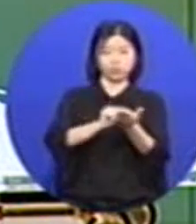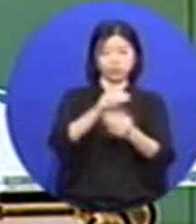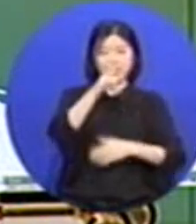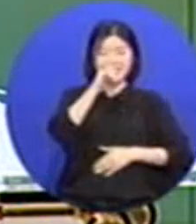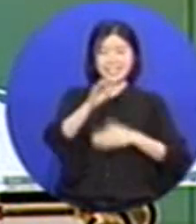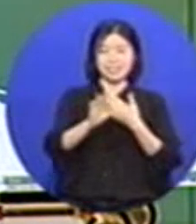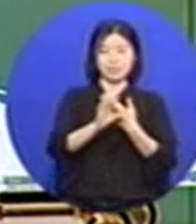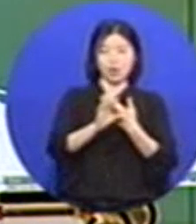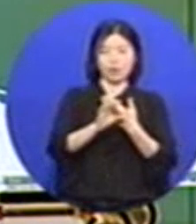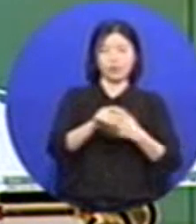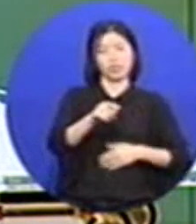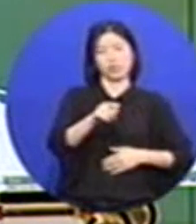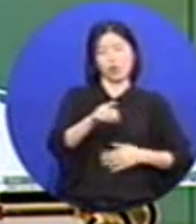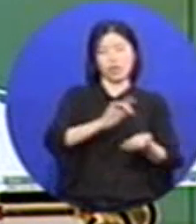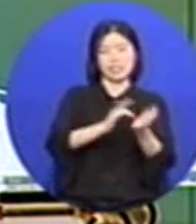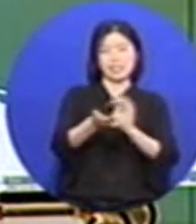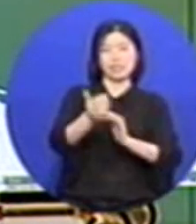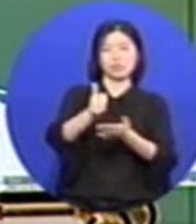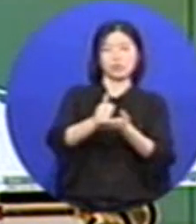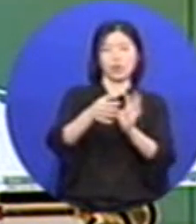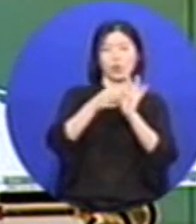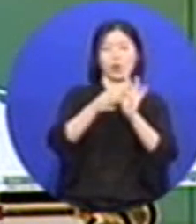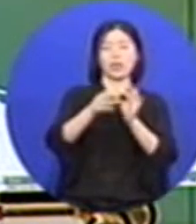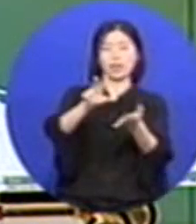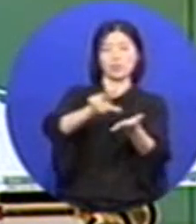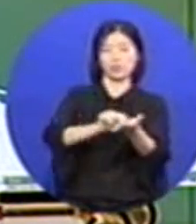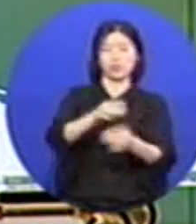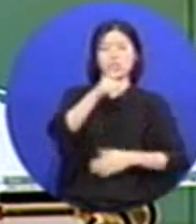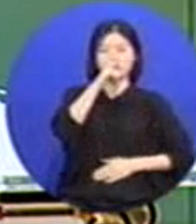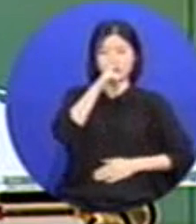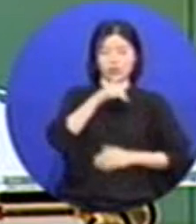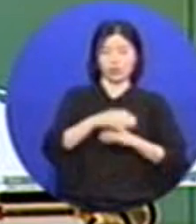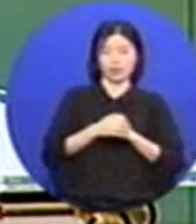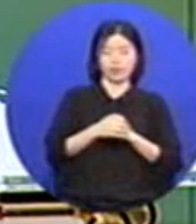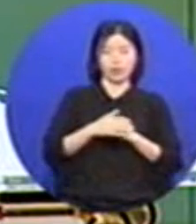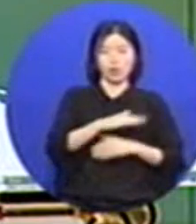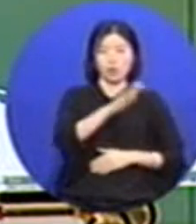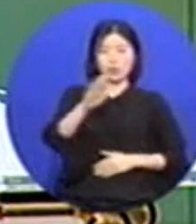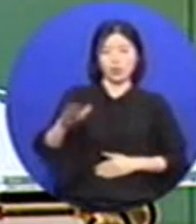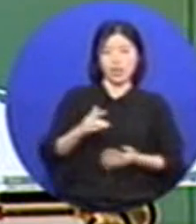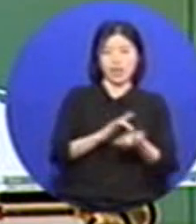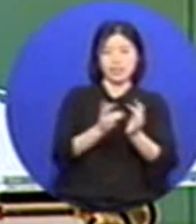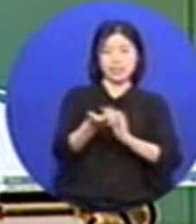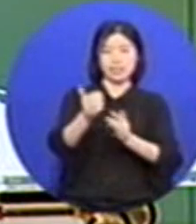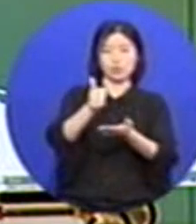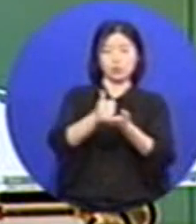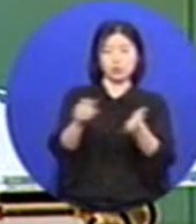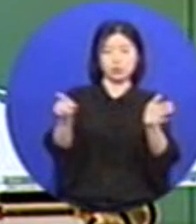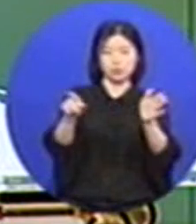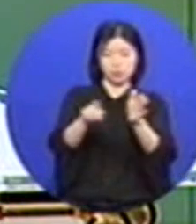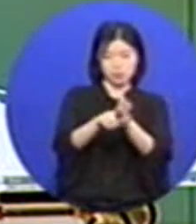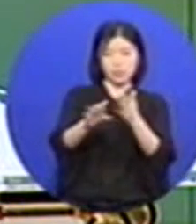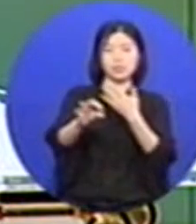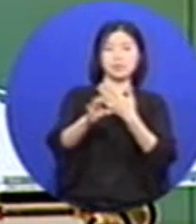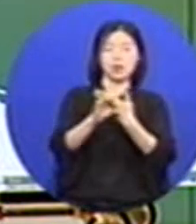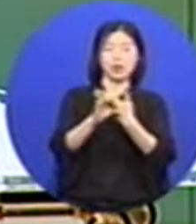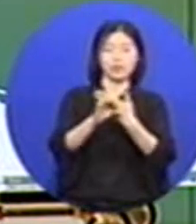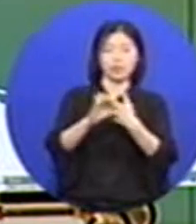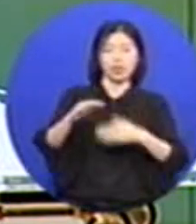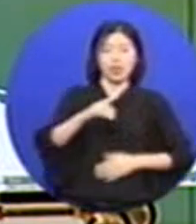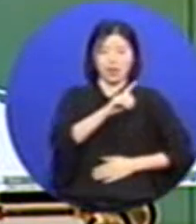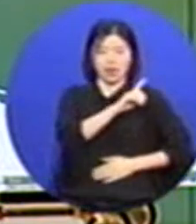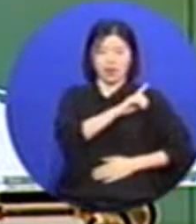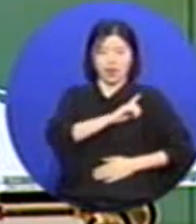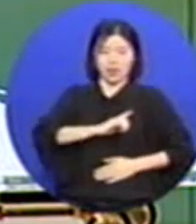그렇다면 예수님과의 관계에 문제가 있는 겁니다 우리가 예수 믿으면 그러면 가장